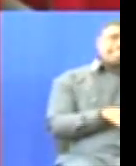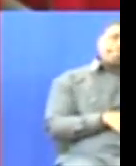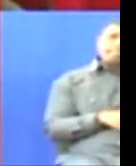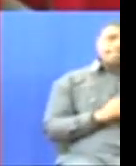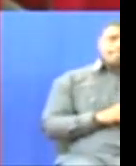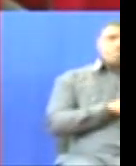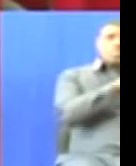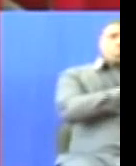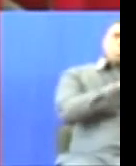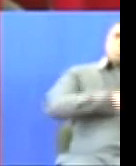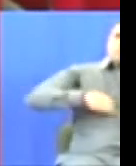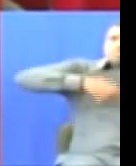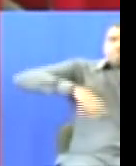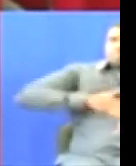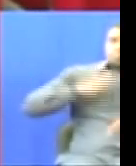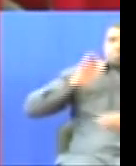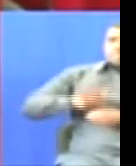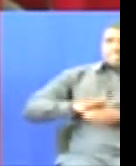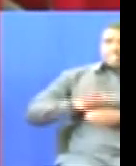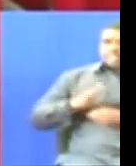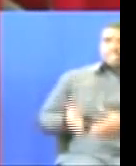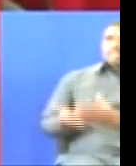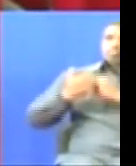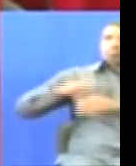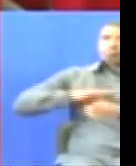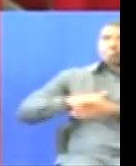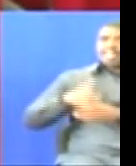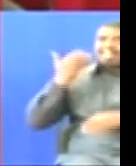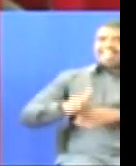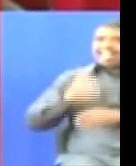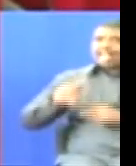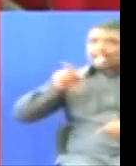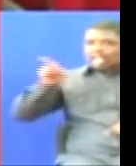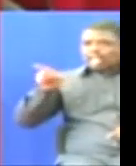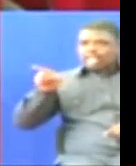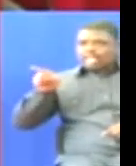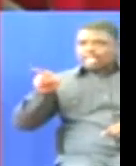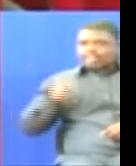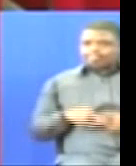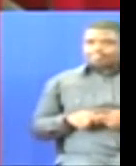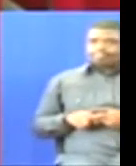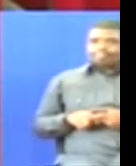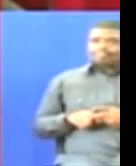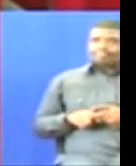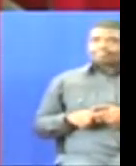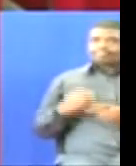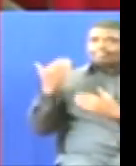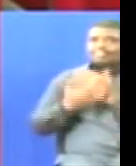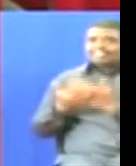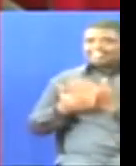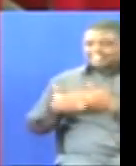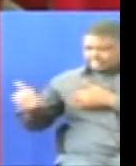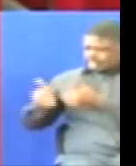Watu wetu wengi wataweza kutumia bandari ya Tanga, hasa nchi jirani